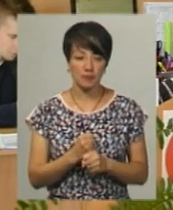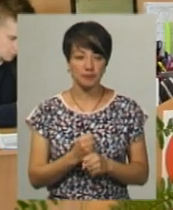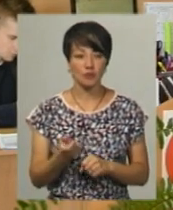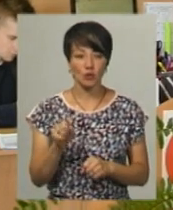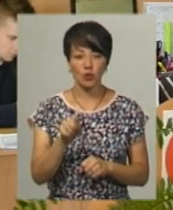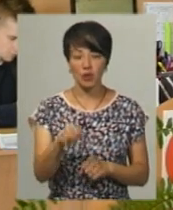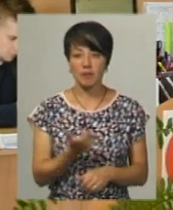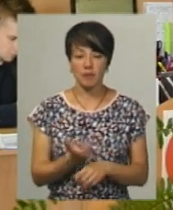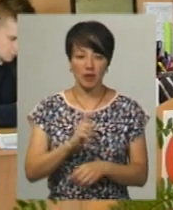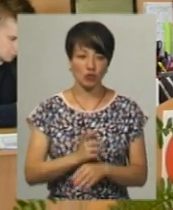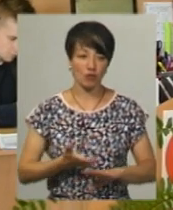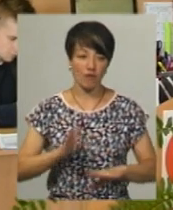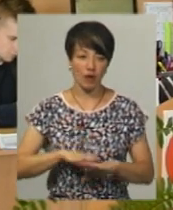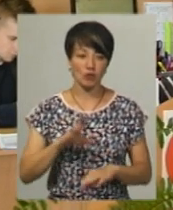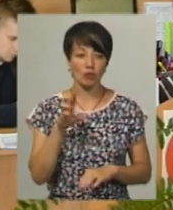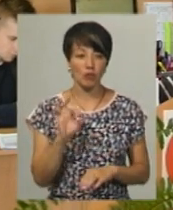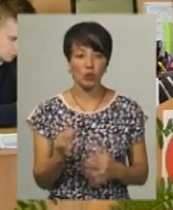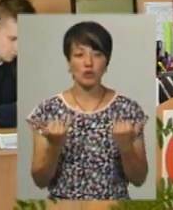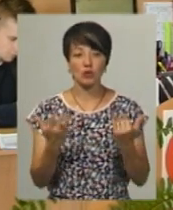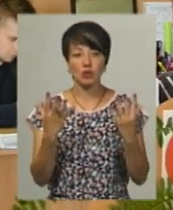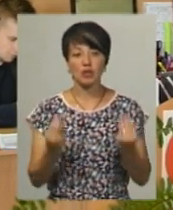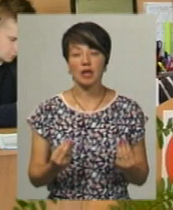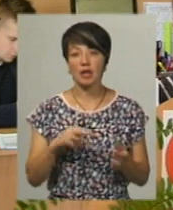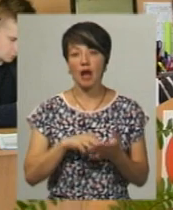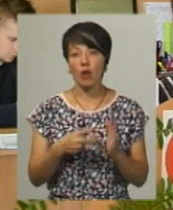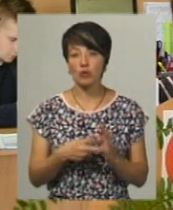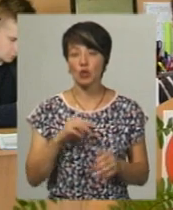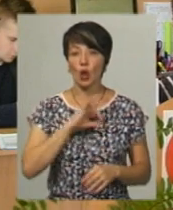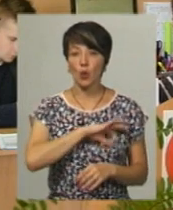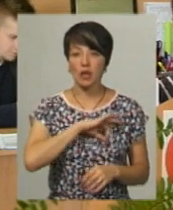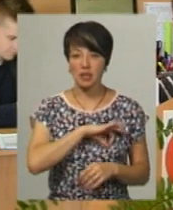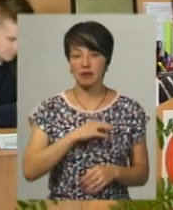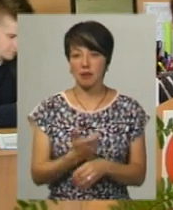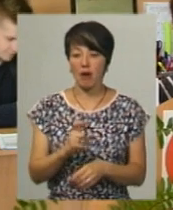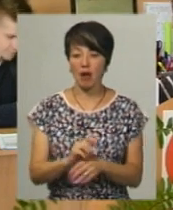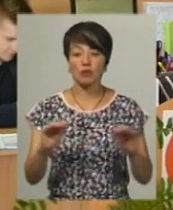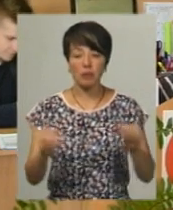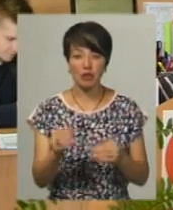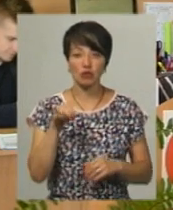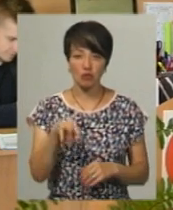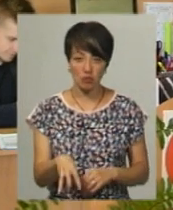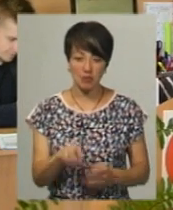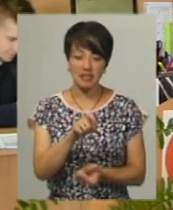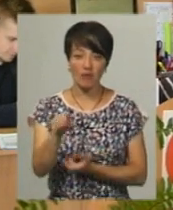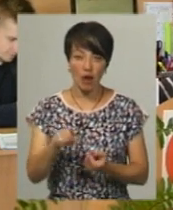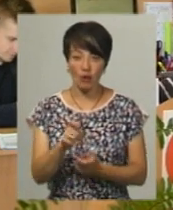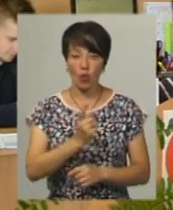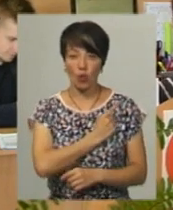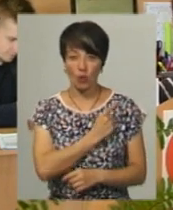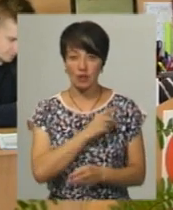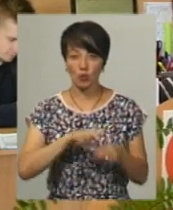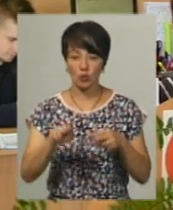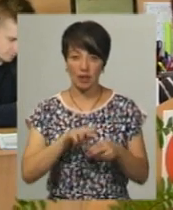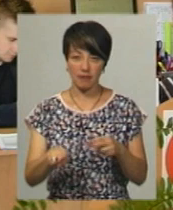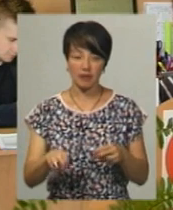тому їм значно важче, тому що на сьогодні економістів, юристів набагато менше, ніж зварників, охоронників,